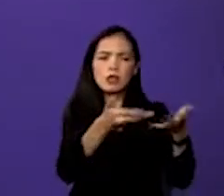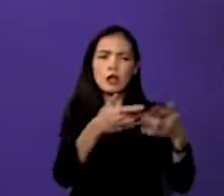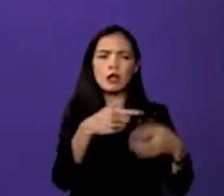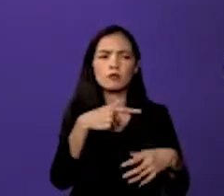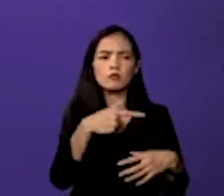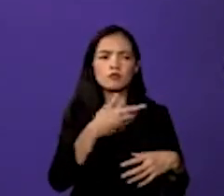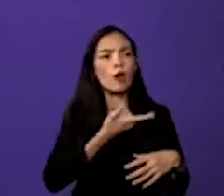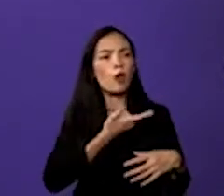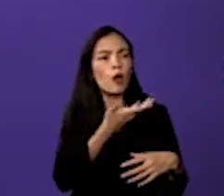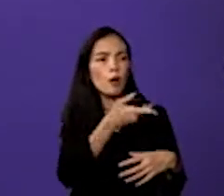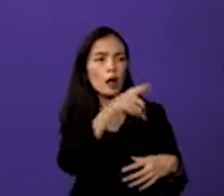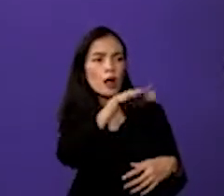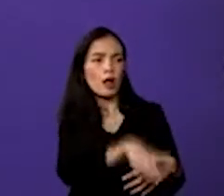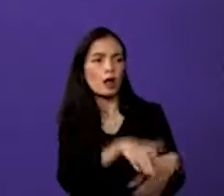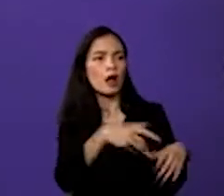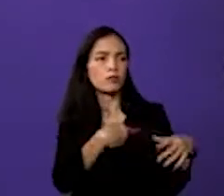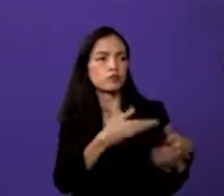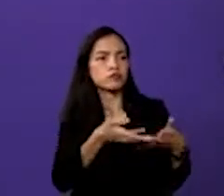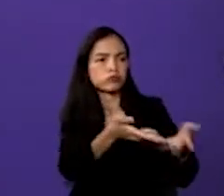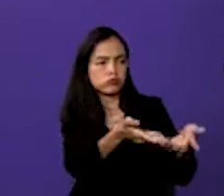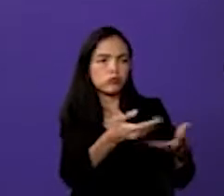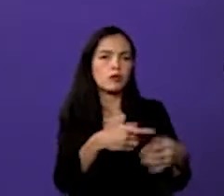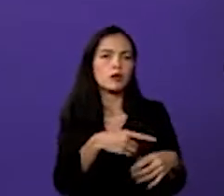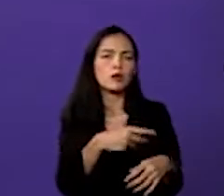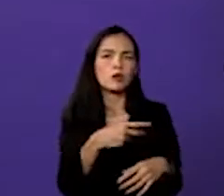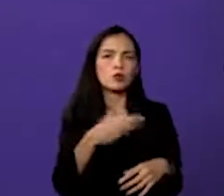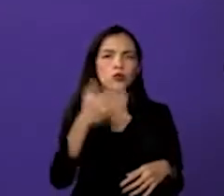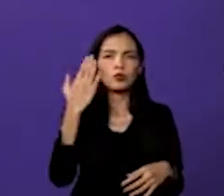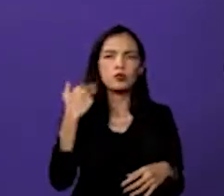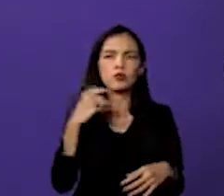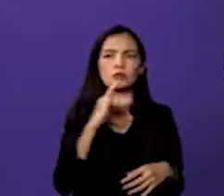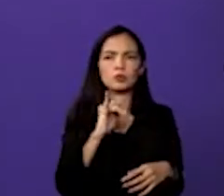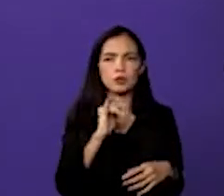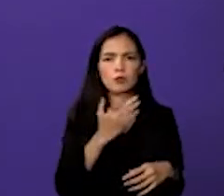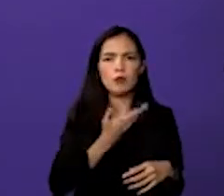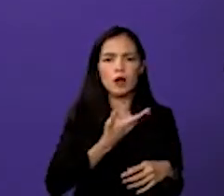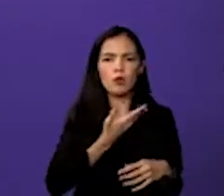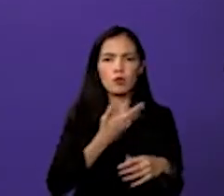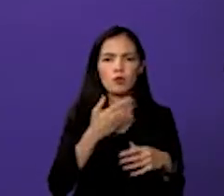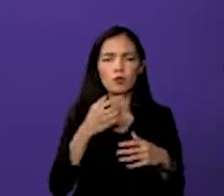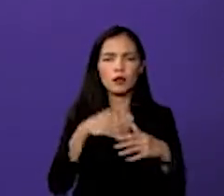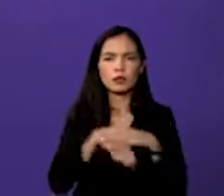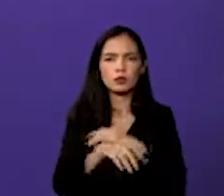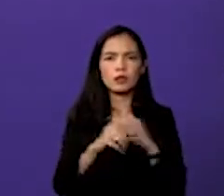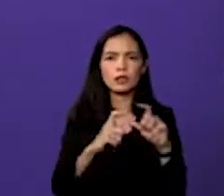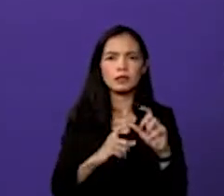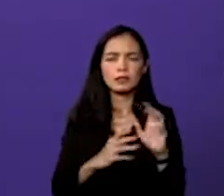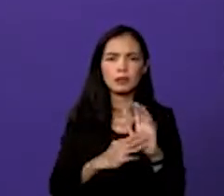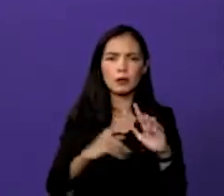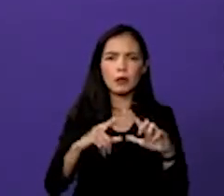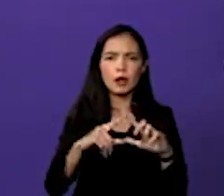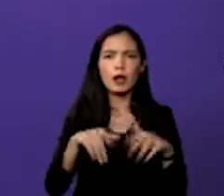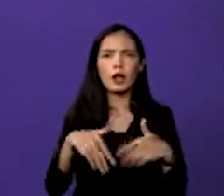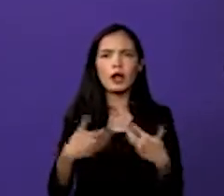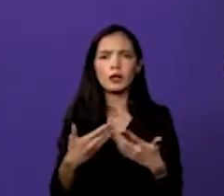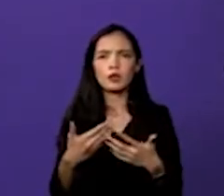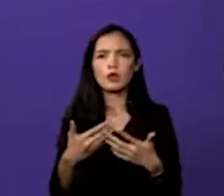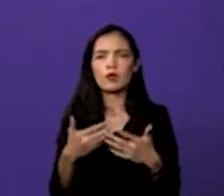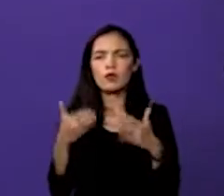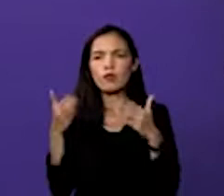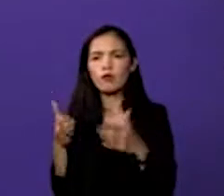sendiri gitu jadi waktu itu pilihannya adalah Saya lanjut SMA atau Saya lanjut ke musik